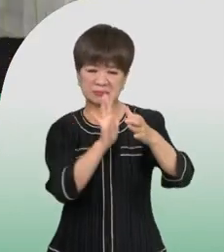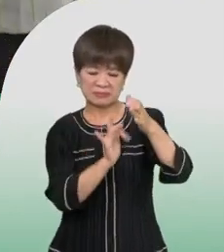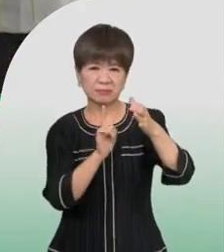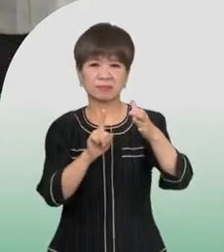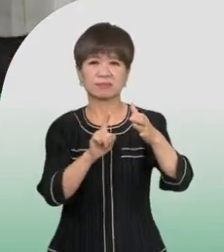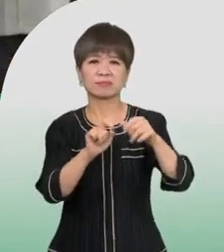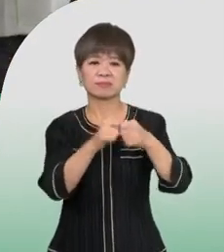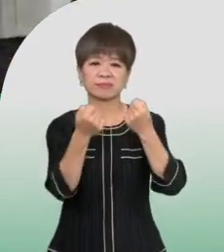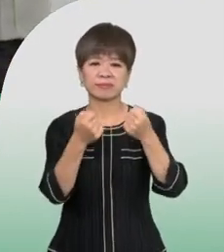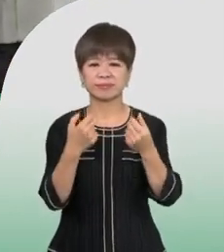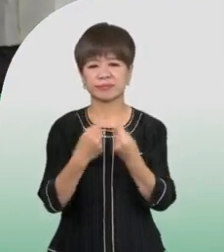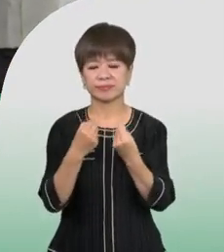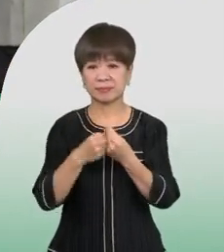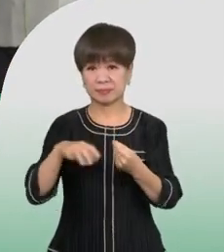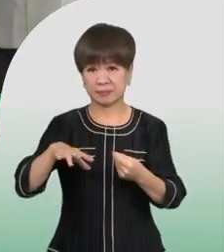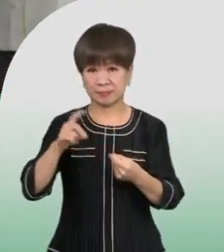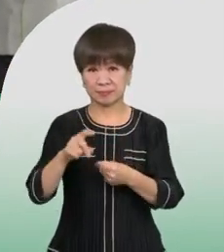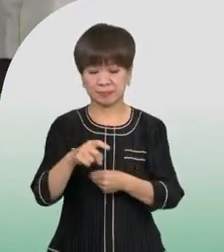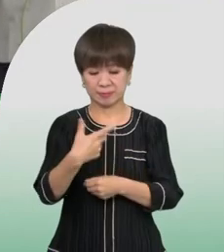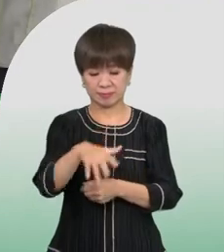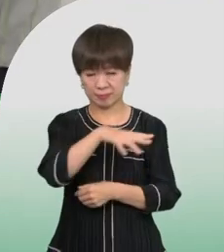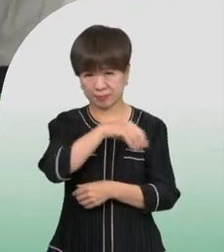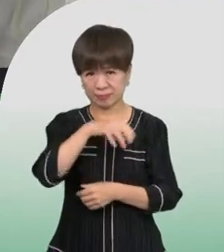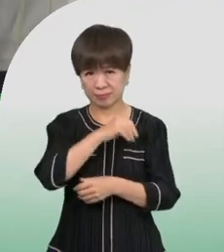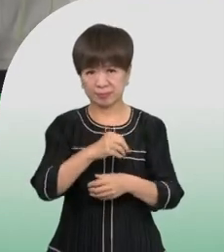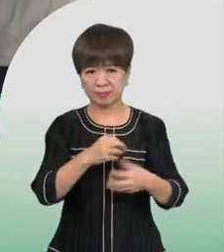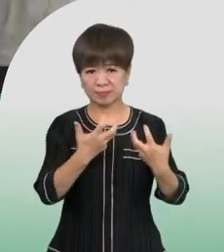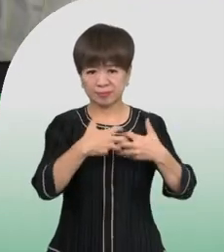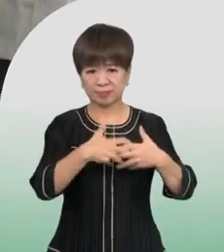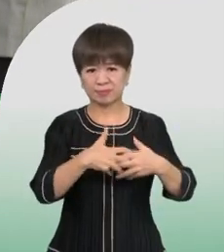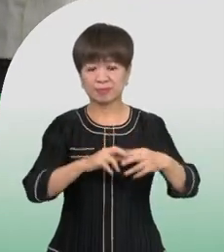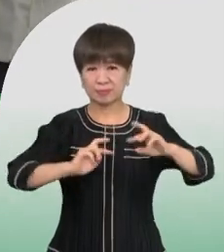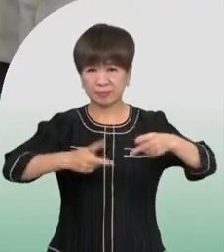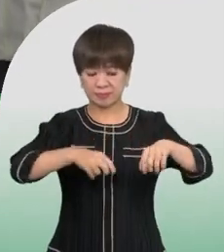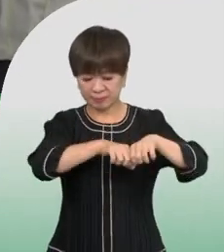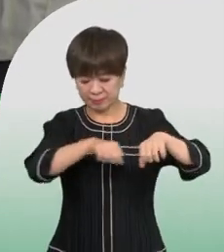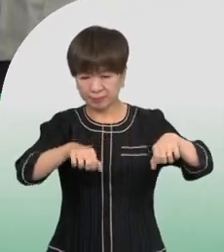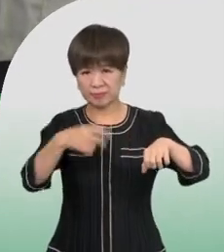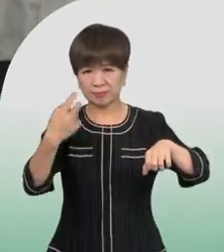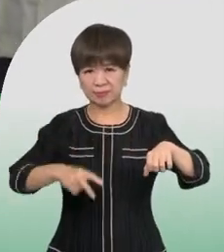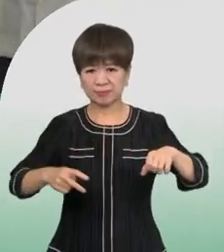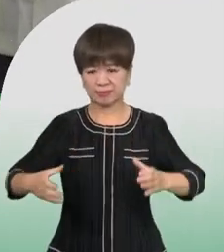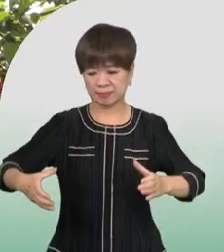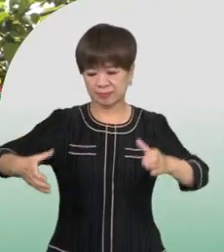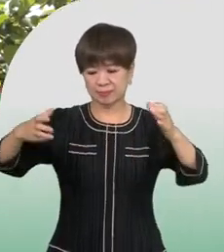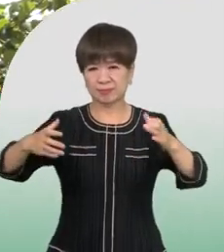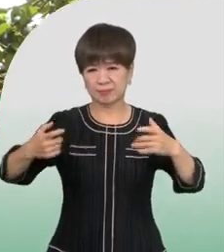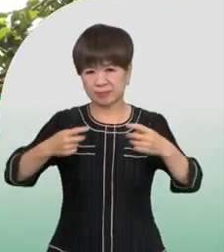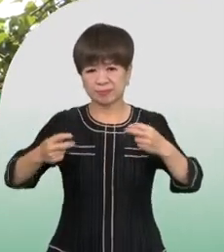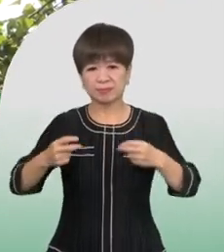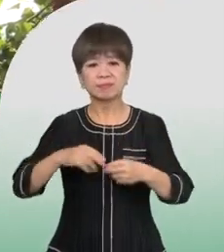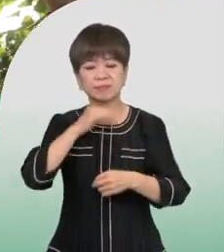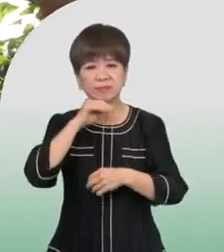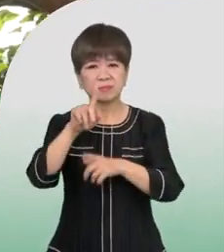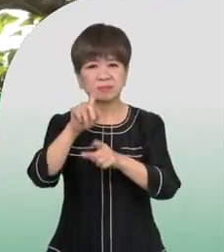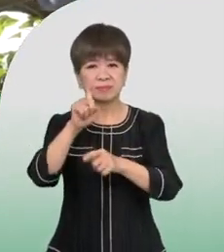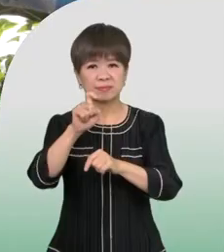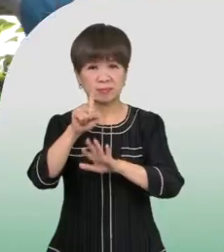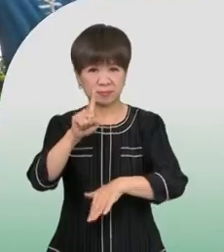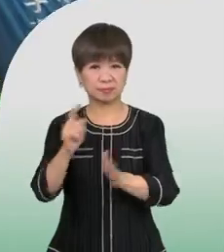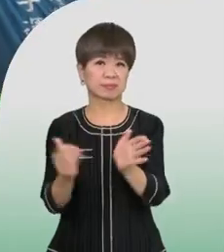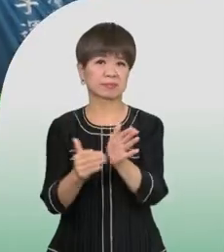善防旱天气，外线改善储水设备，改造也输水管线，重建中央水塔，安算十年代做到完工，天